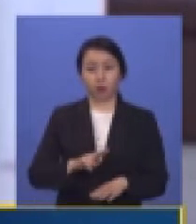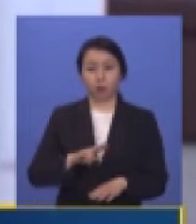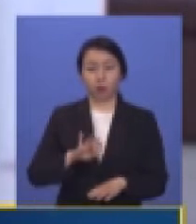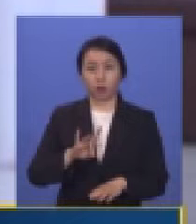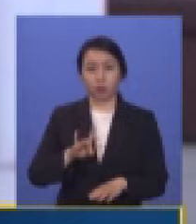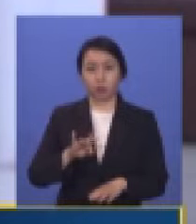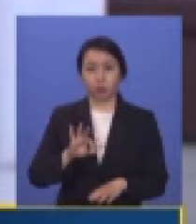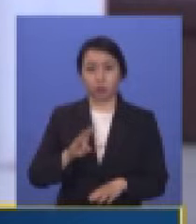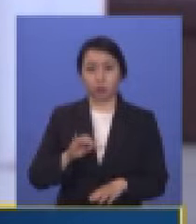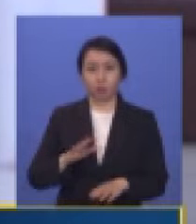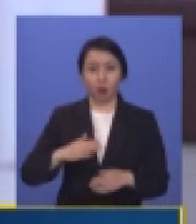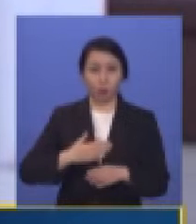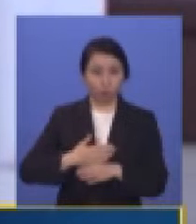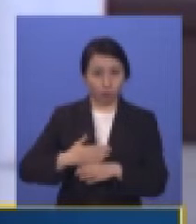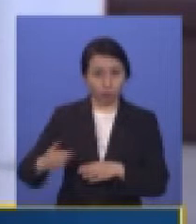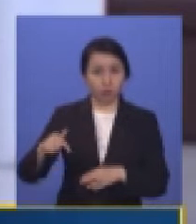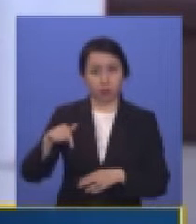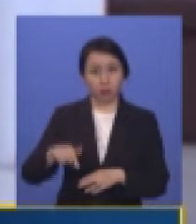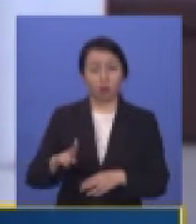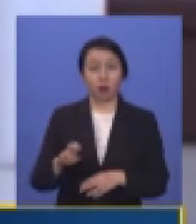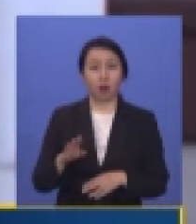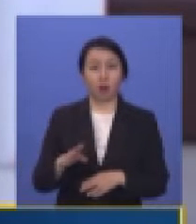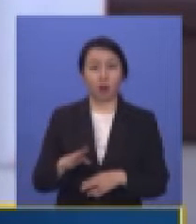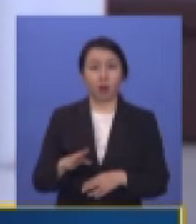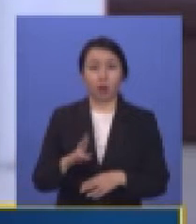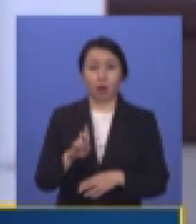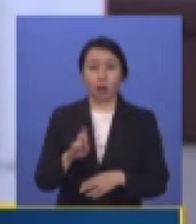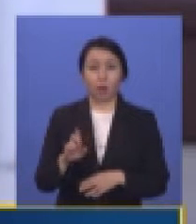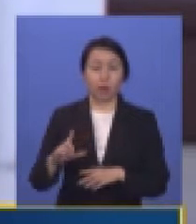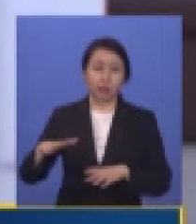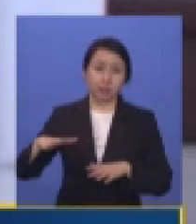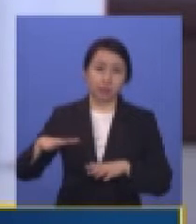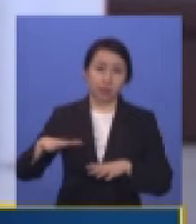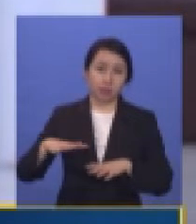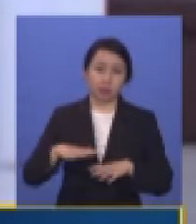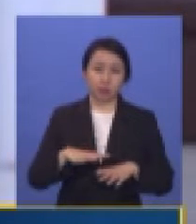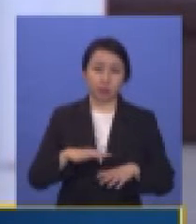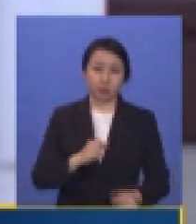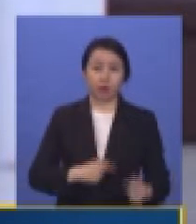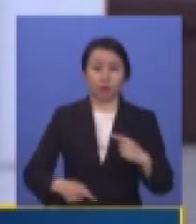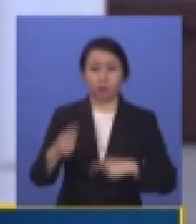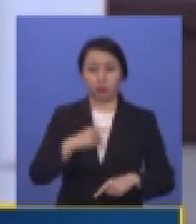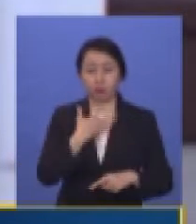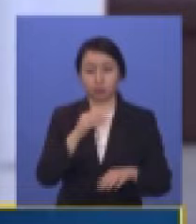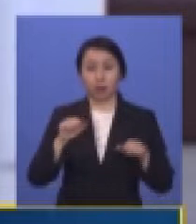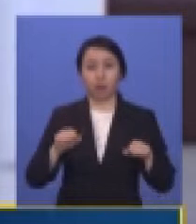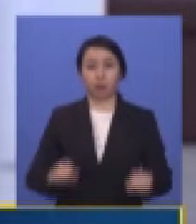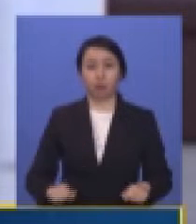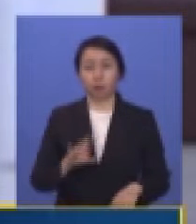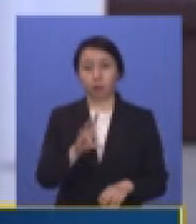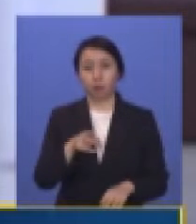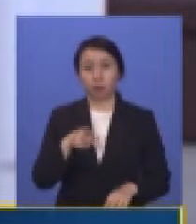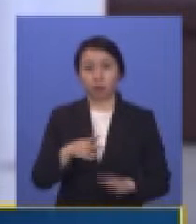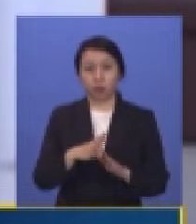Кусимысов. После того, как большевики захватили, то есть вернули себе власть в ноябре 2019